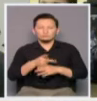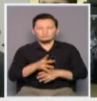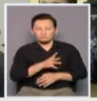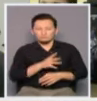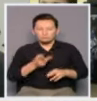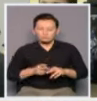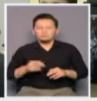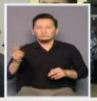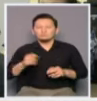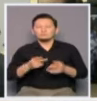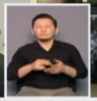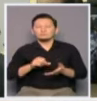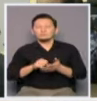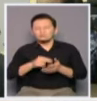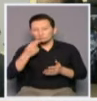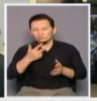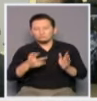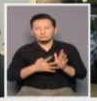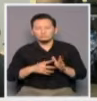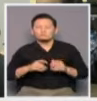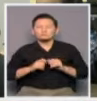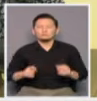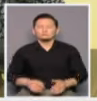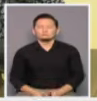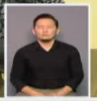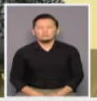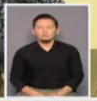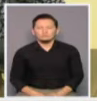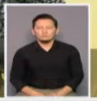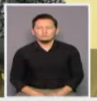орнатылған. Биыл олардың көмегімен 39 қылмыс ашылған.